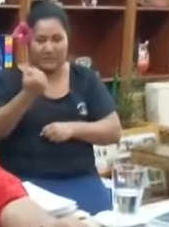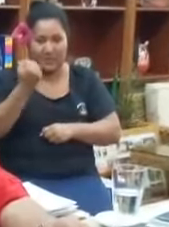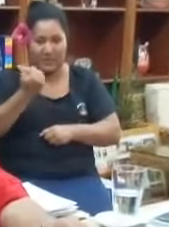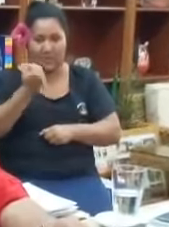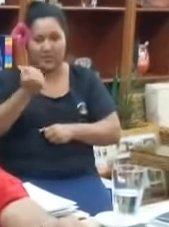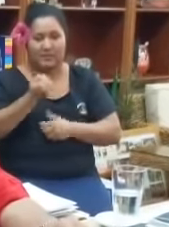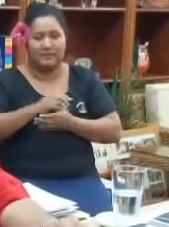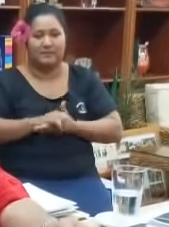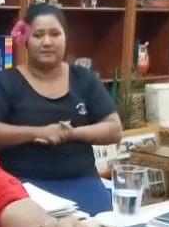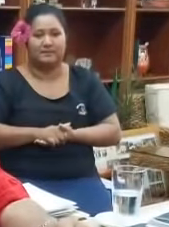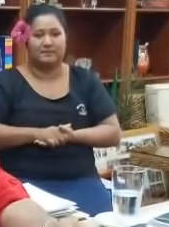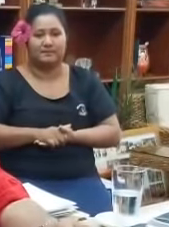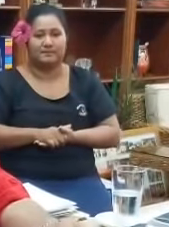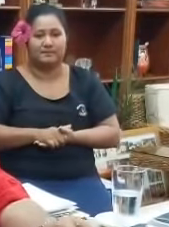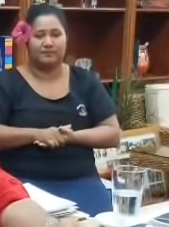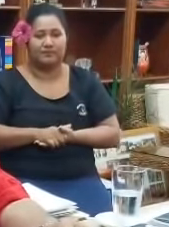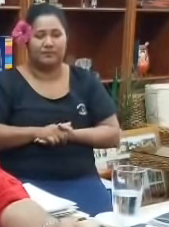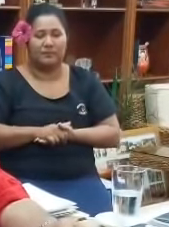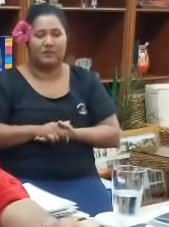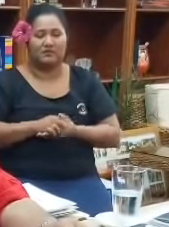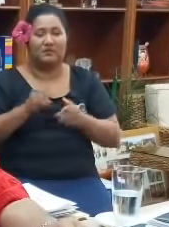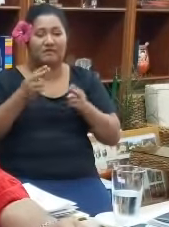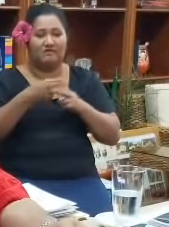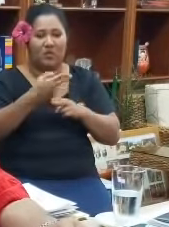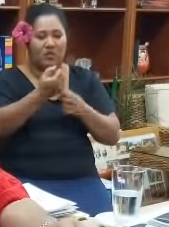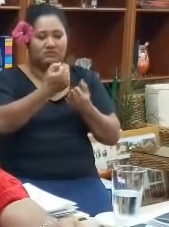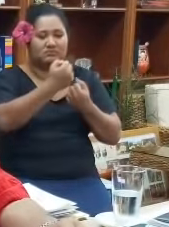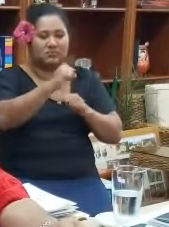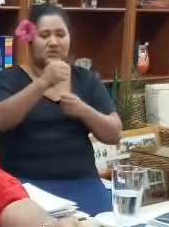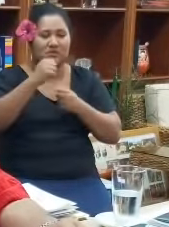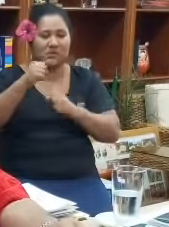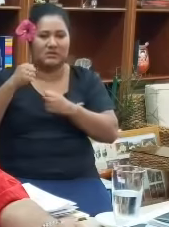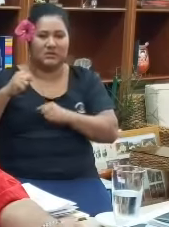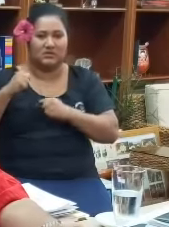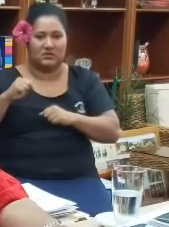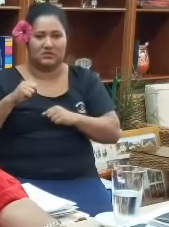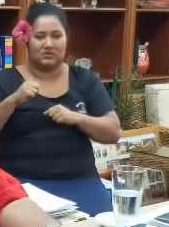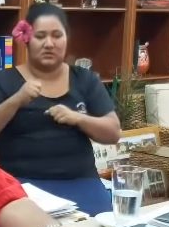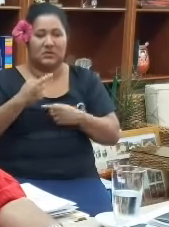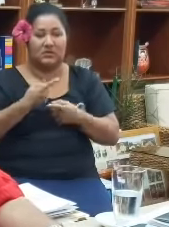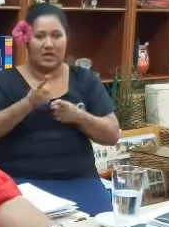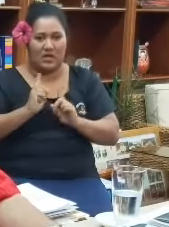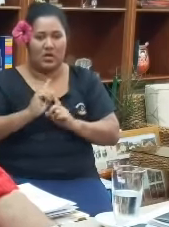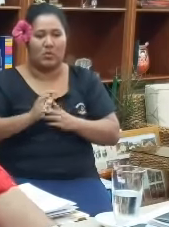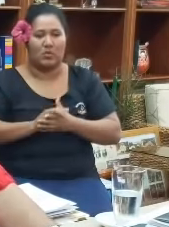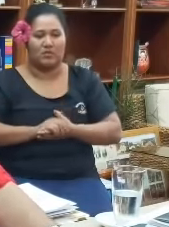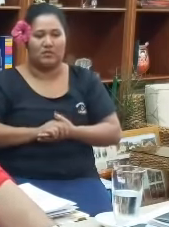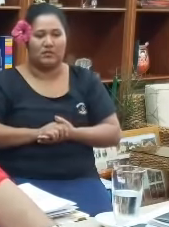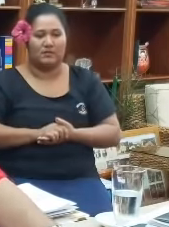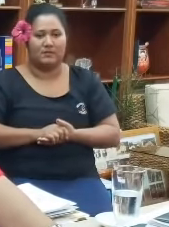ole pui pui nga peo tato o lom feo na maua. Ae,